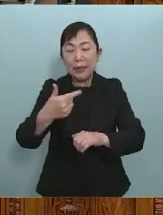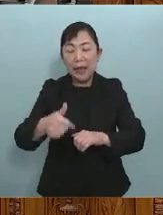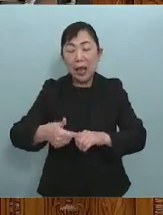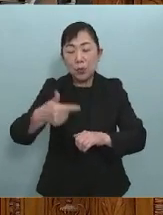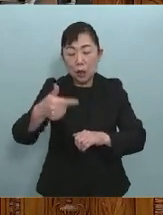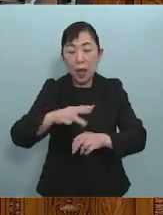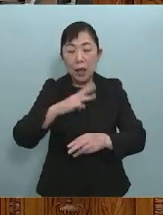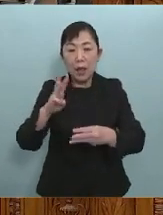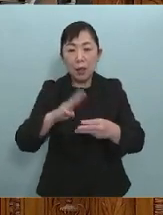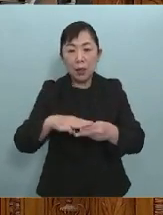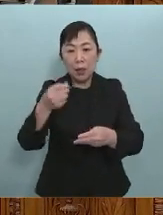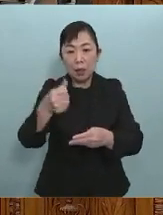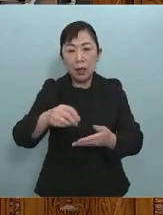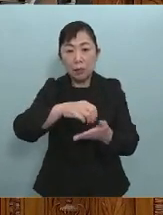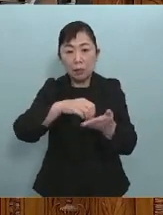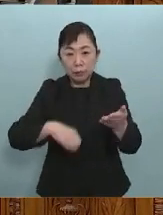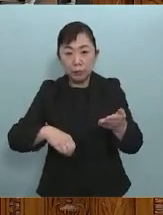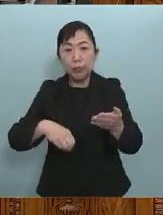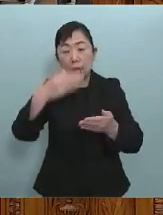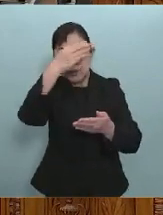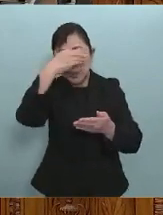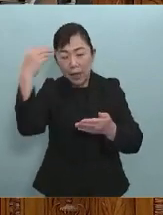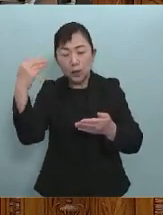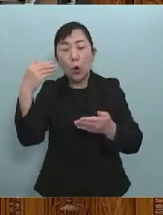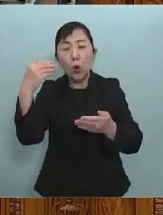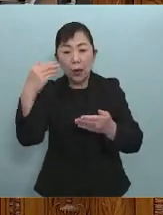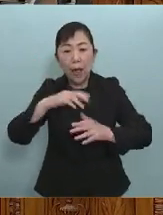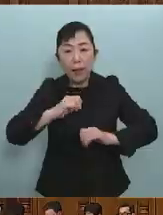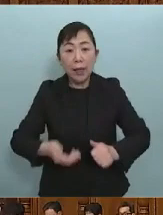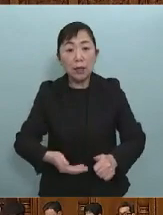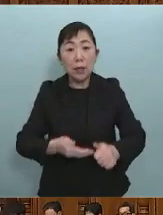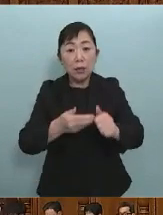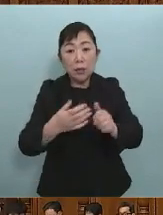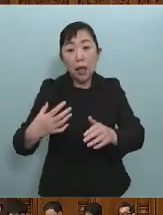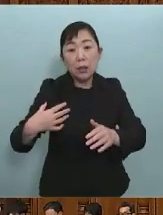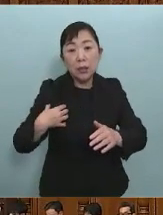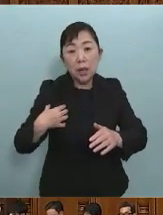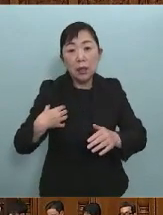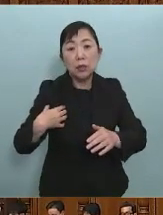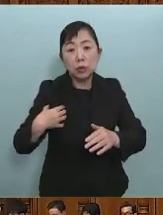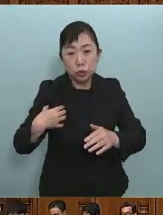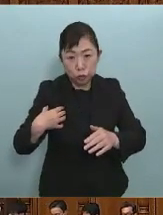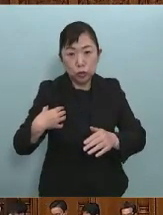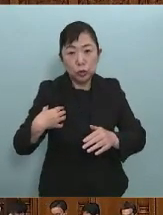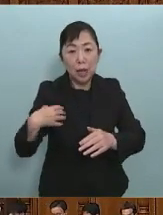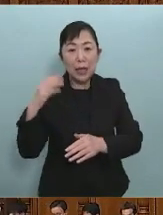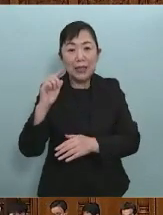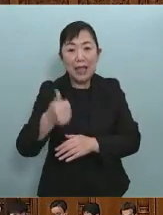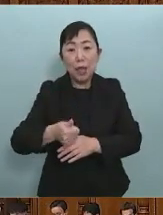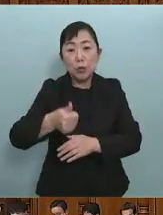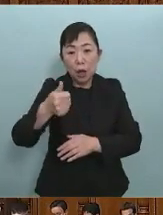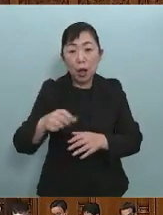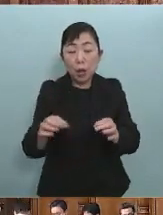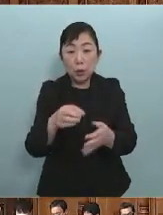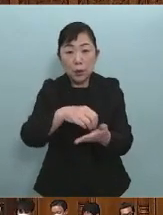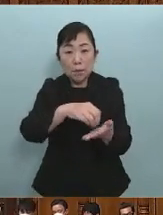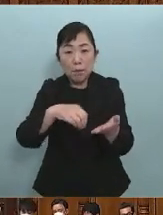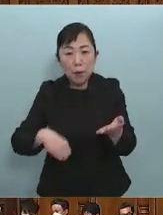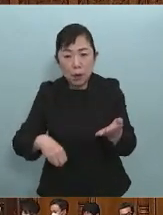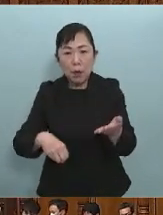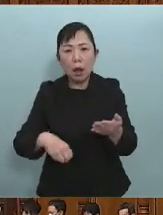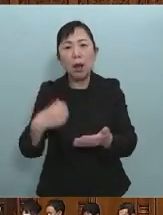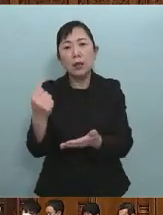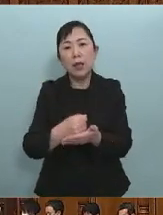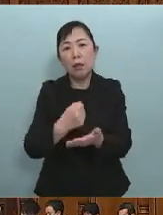青少年健全育成を掲げる文科大臣政務官が突然の辞任に至ったことは大変残念で